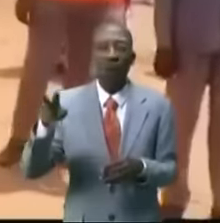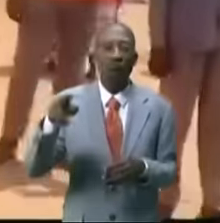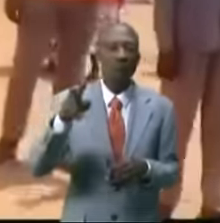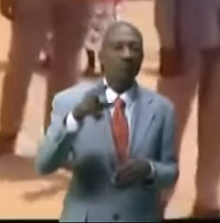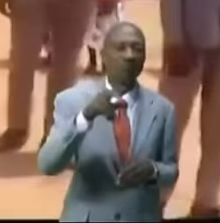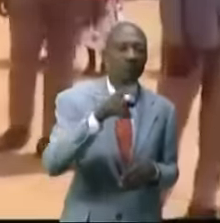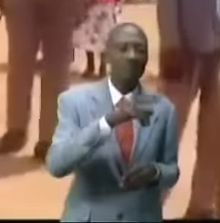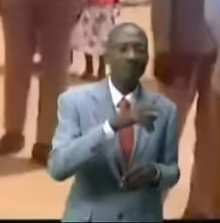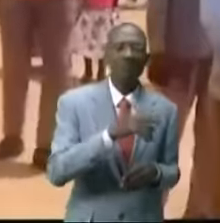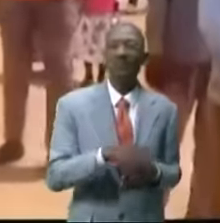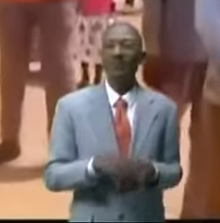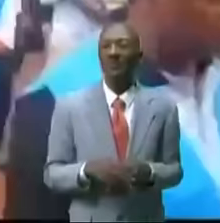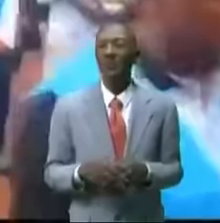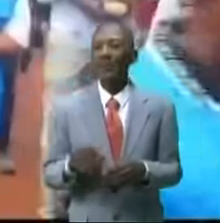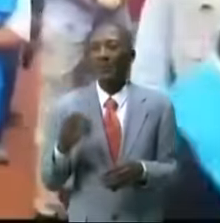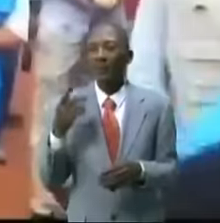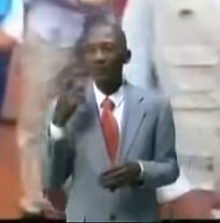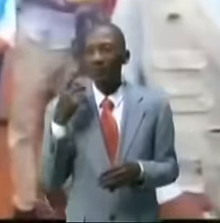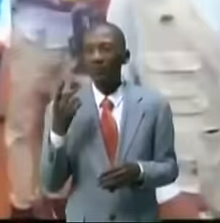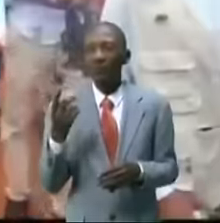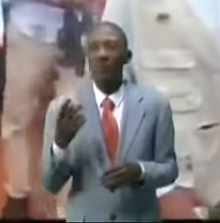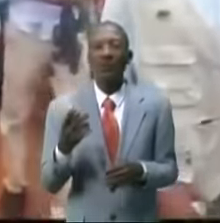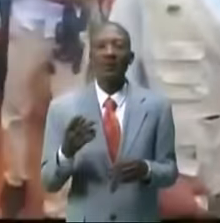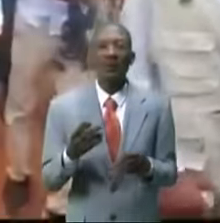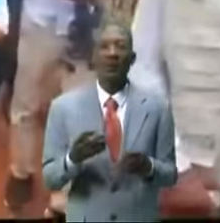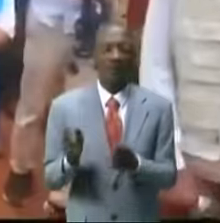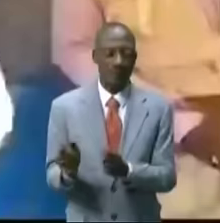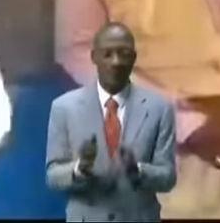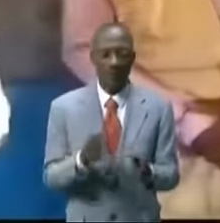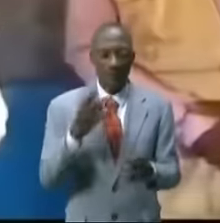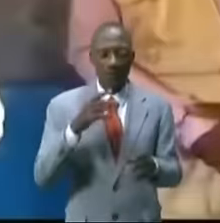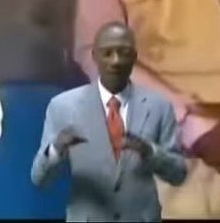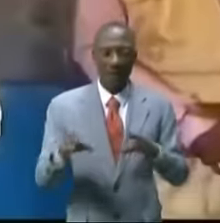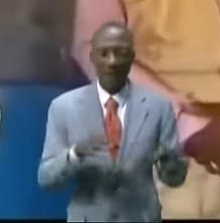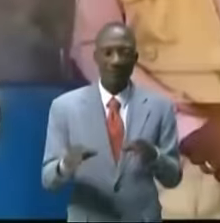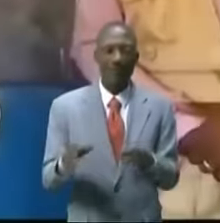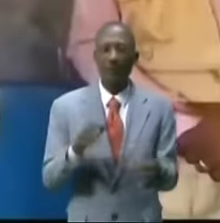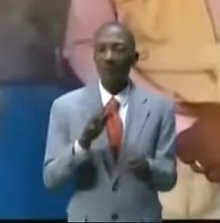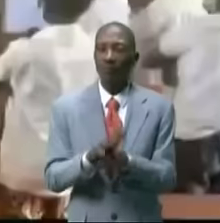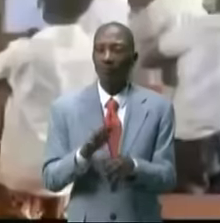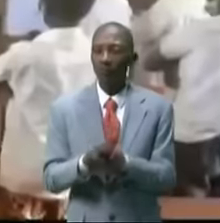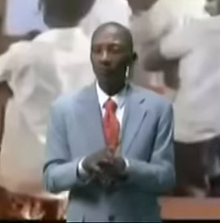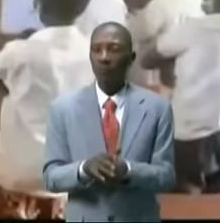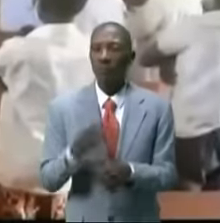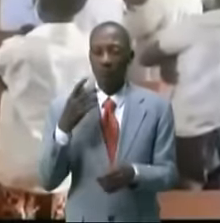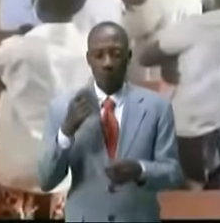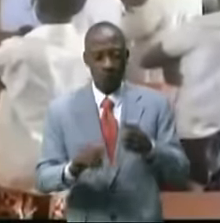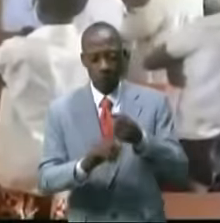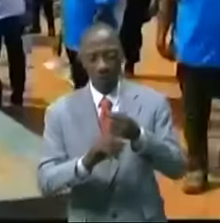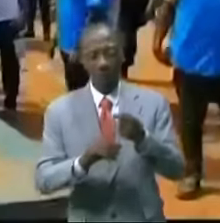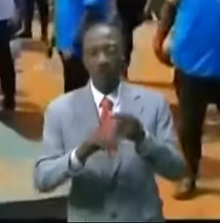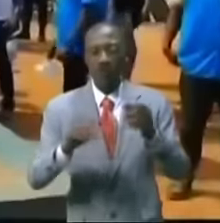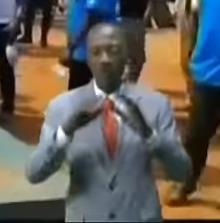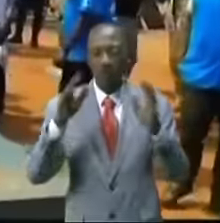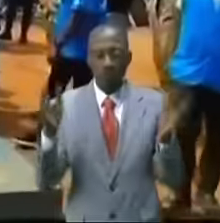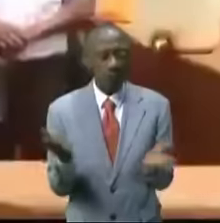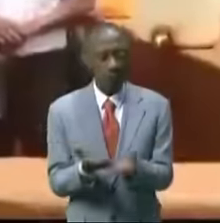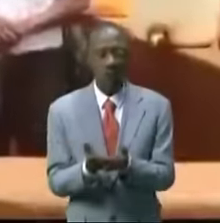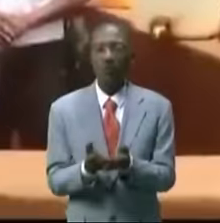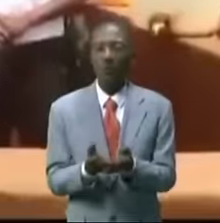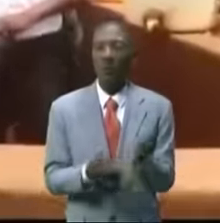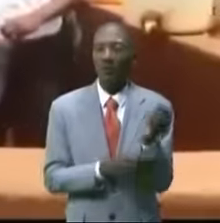au profit des activités agricoles. L'intégration et l'inclusion de réfugiés au sein de la communauté, écoles, centres de